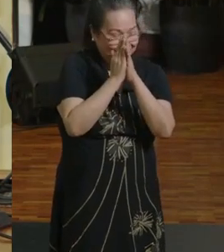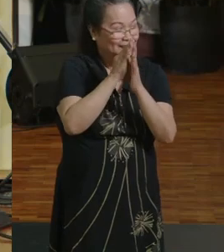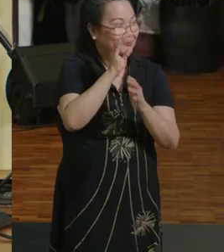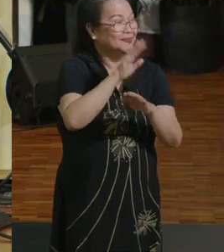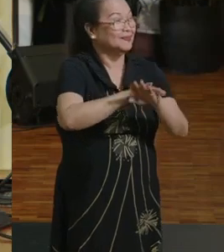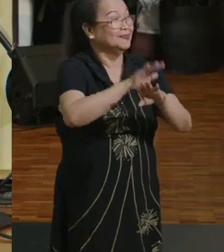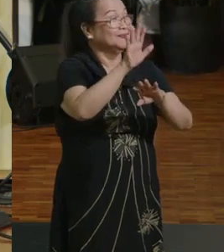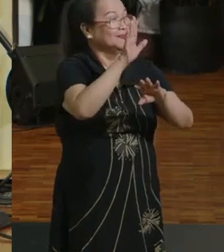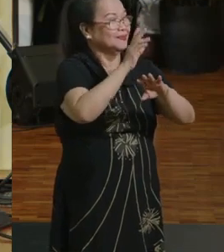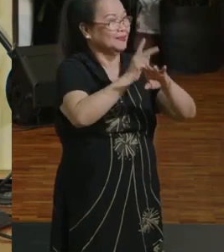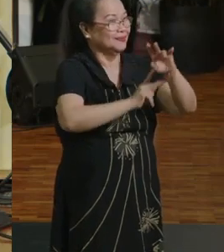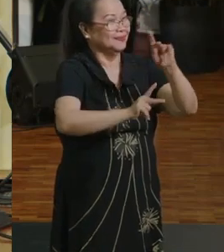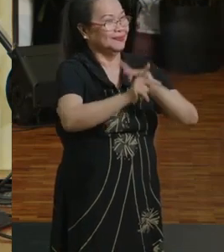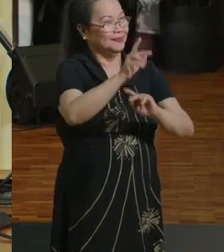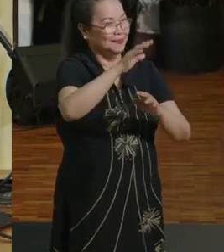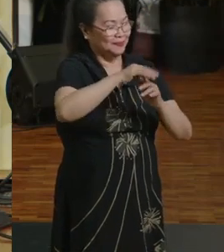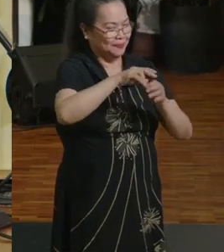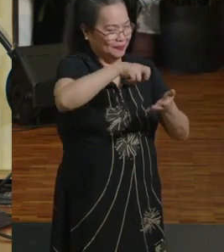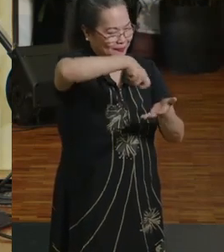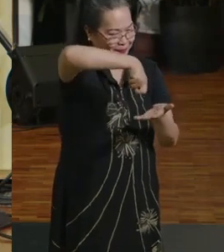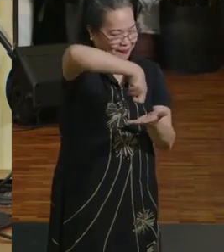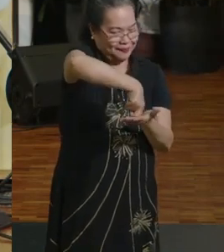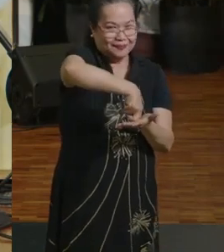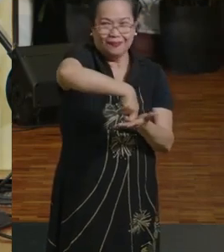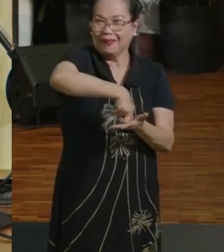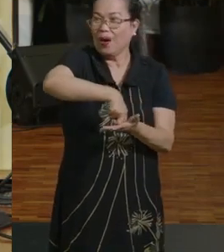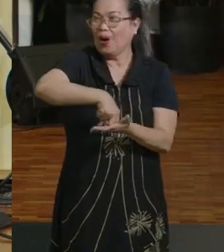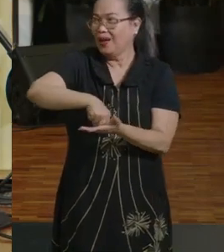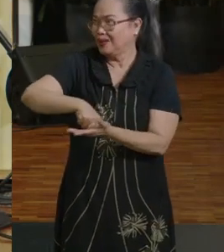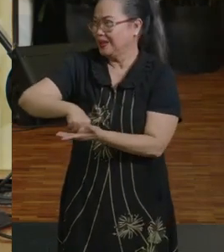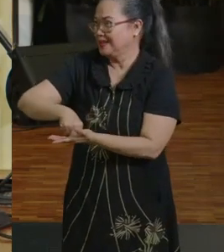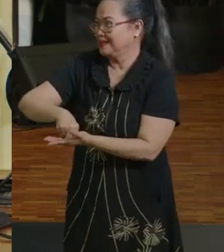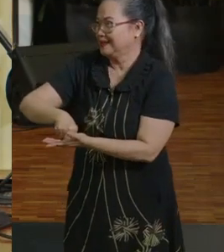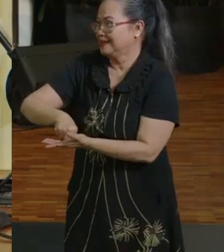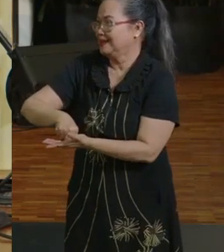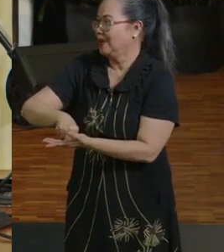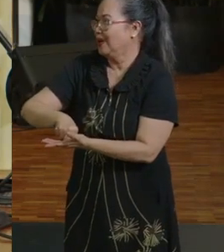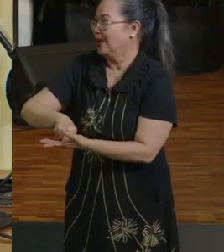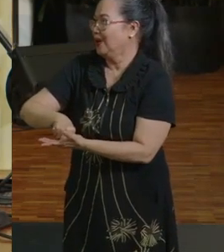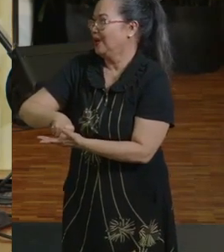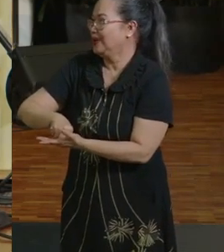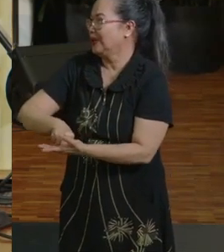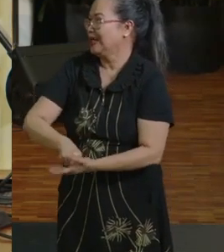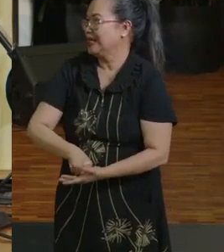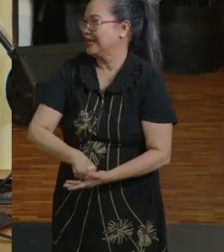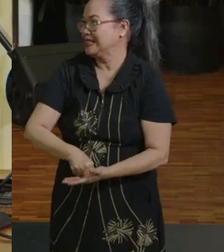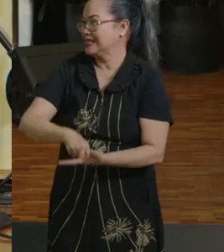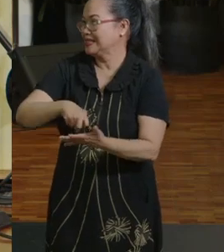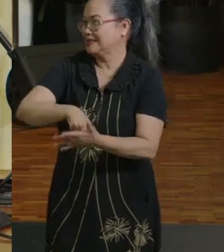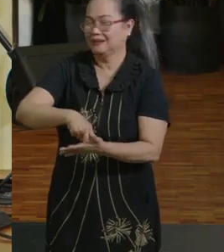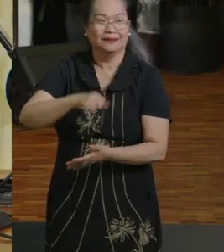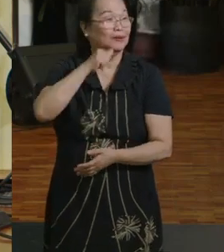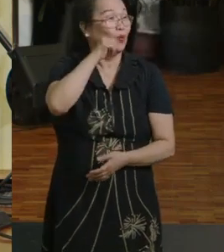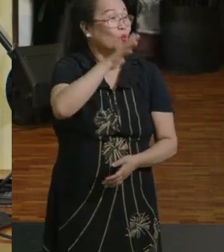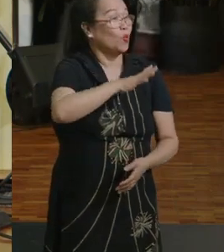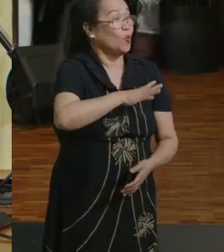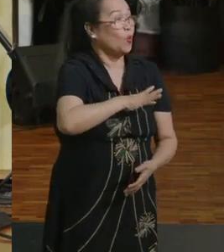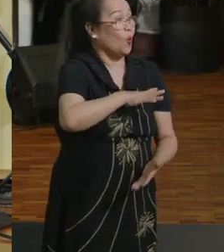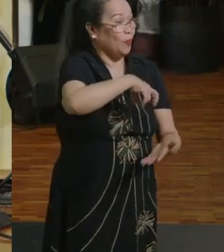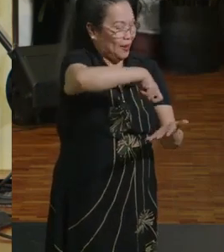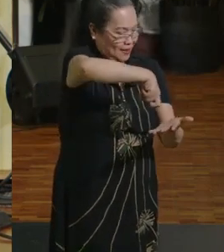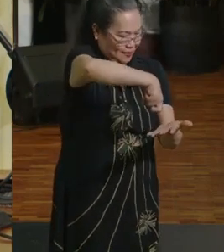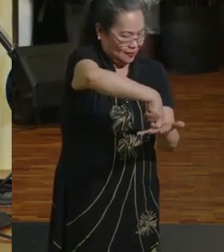knees, on our knees. Ha? On her knees.